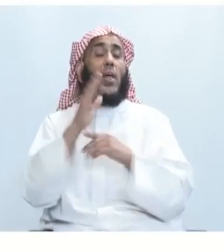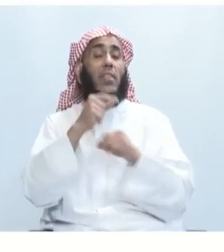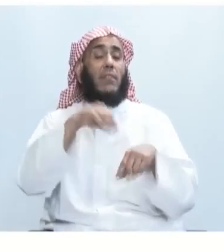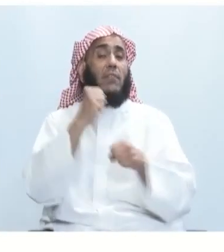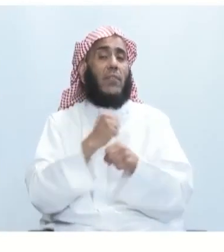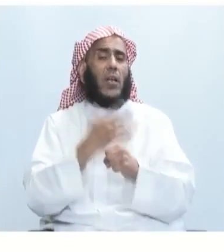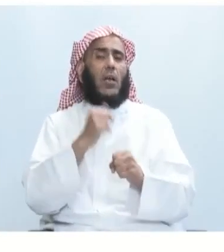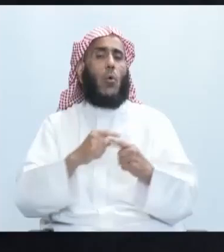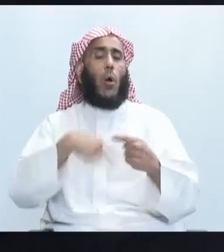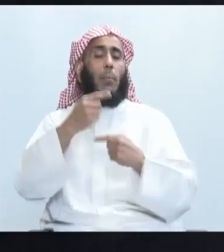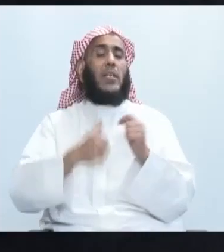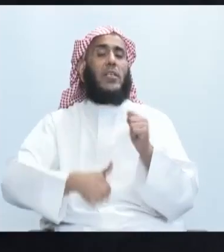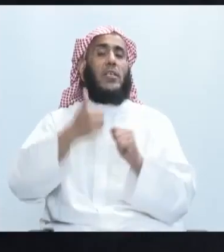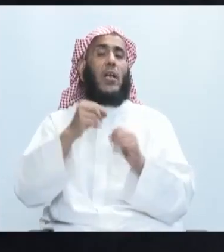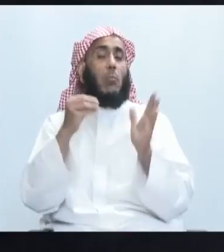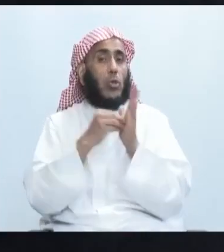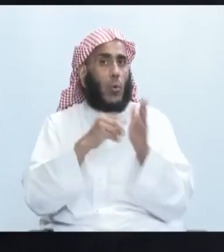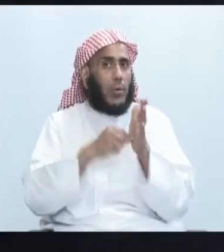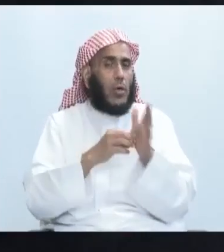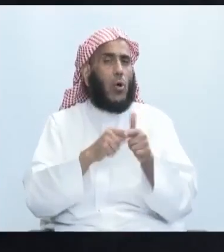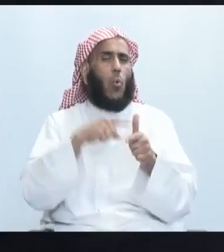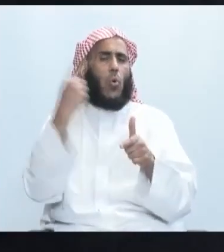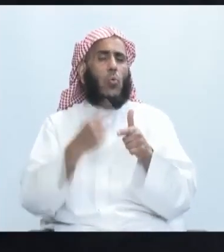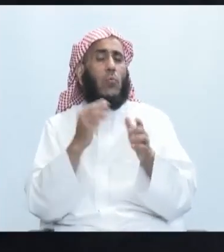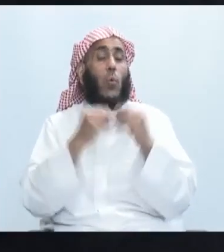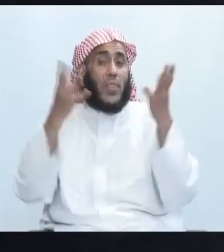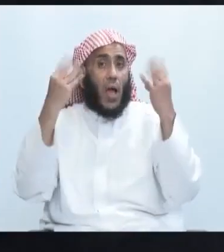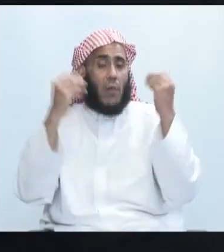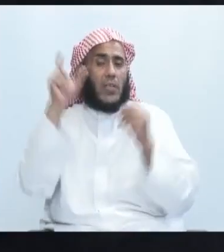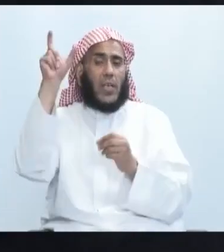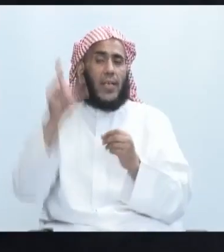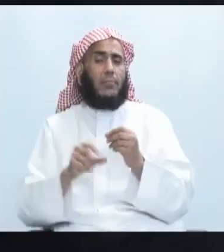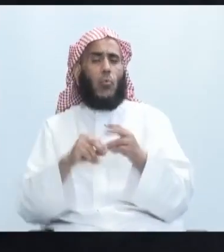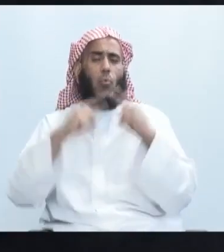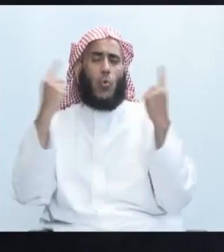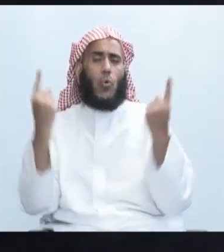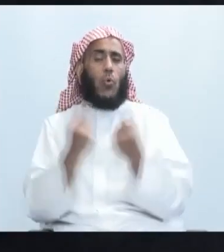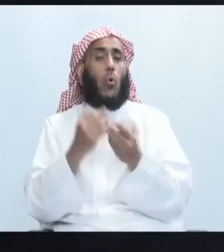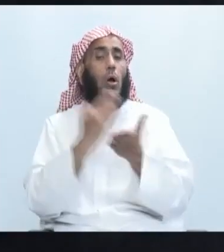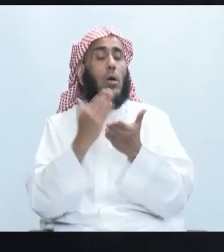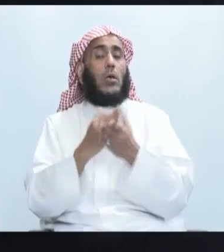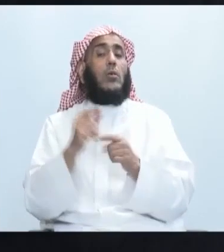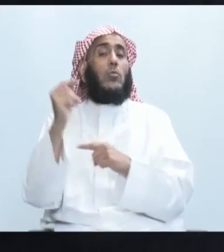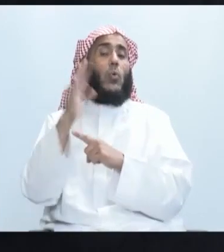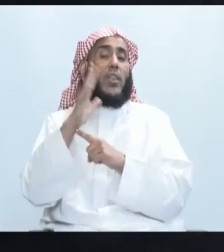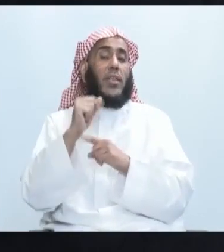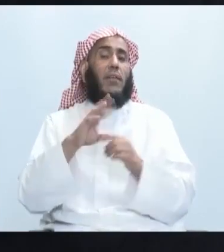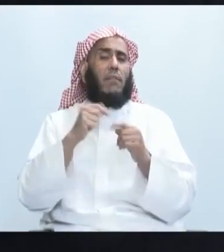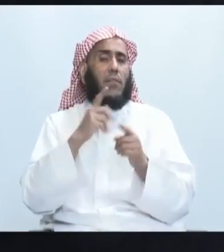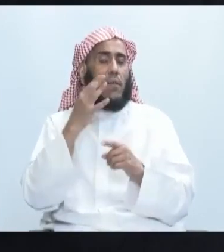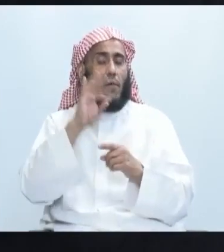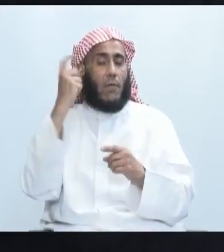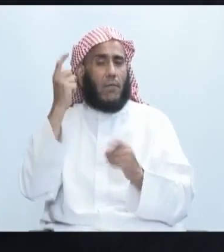ومدى نجاحه اذا محتوى وظروف ثقافه ثقافه الكاتب كل هذه عناصر تؤثر في فهمك